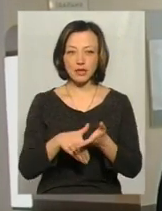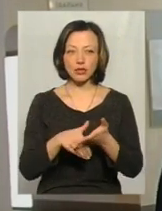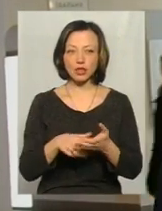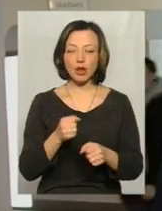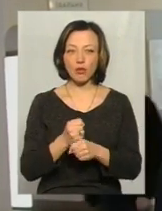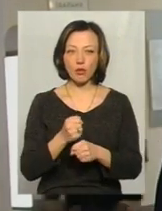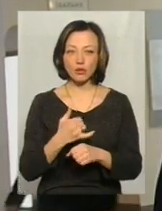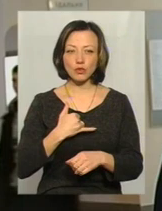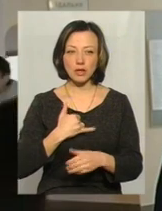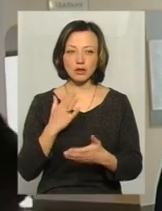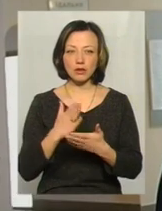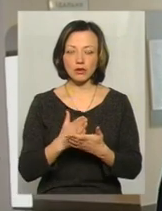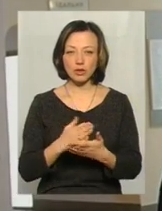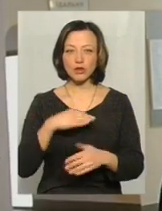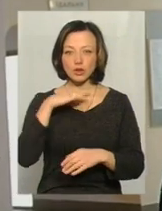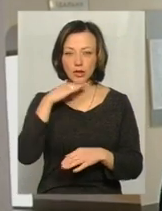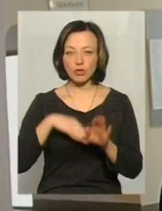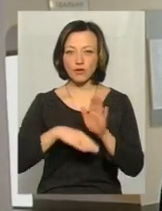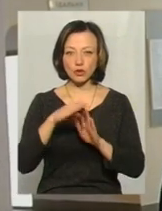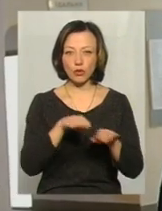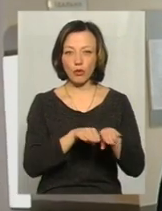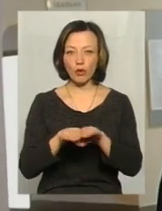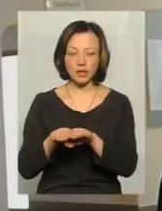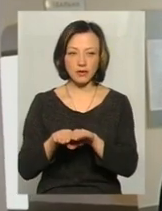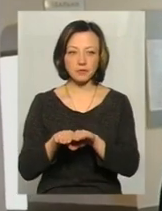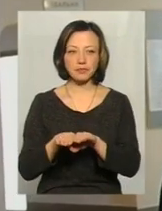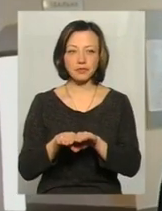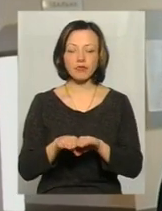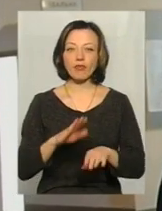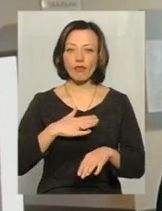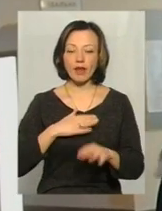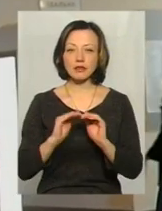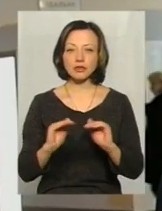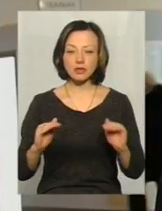робота у нас знаходиться на достатньо високому рівні, від наших учнів